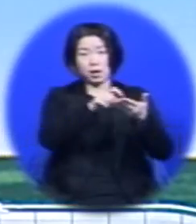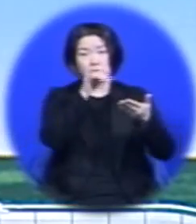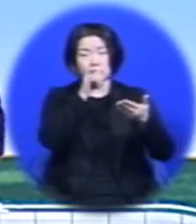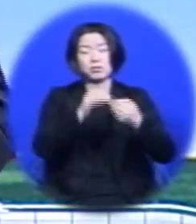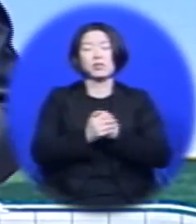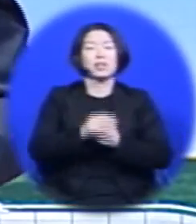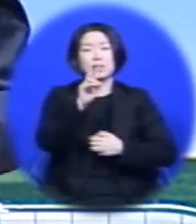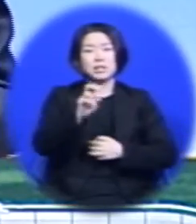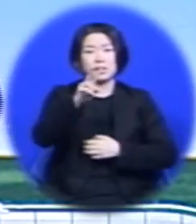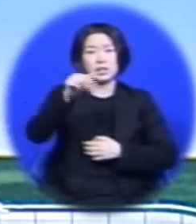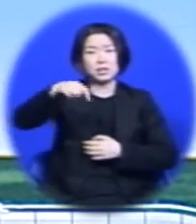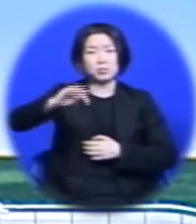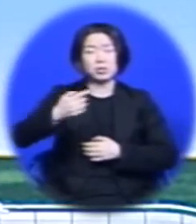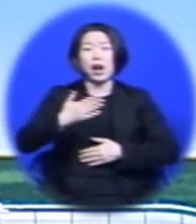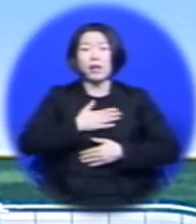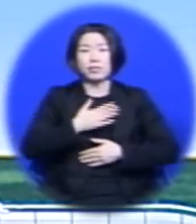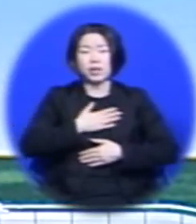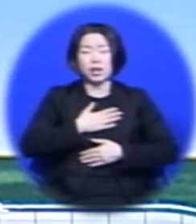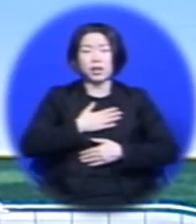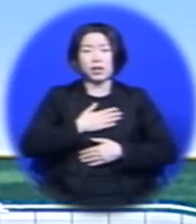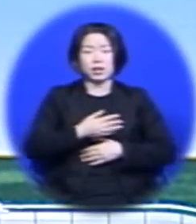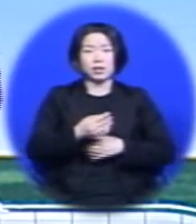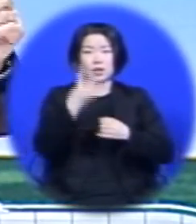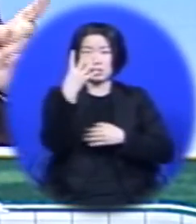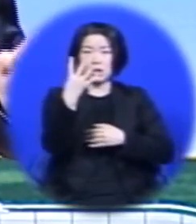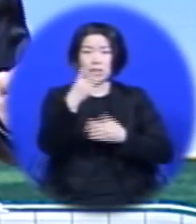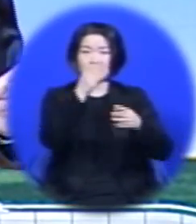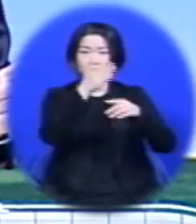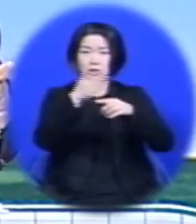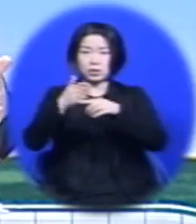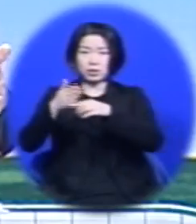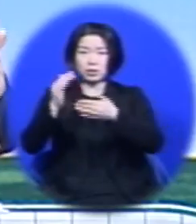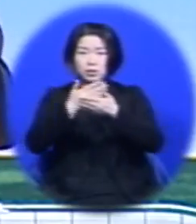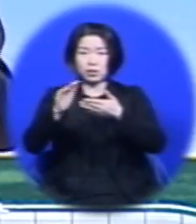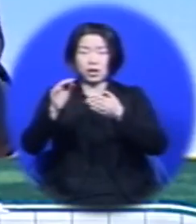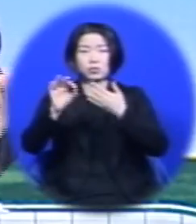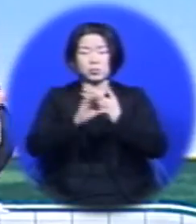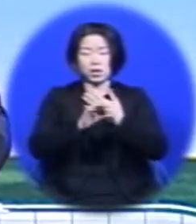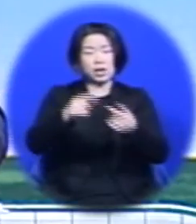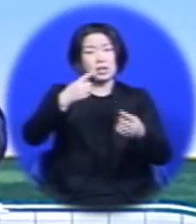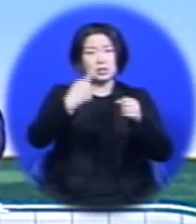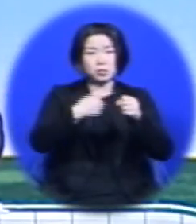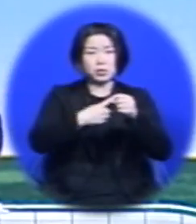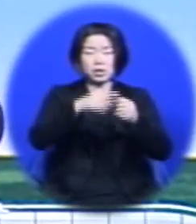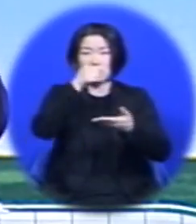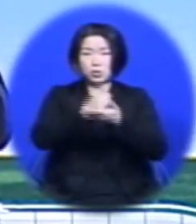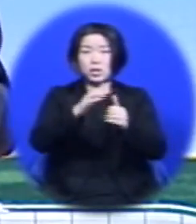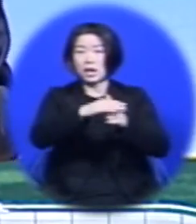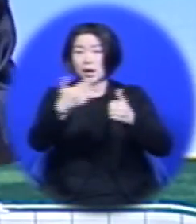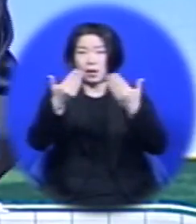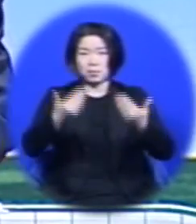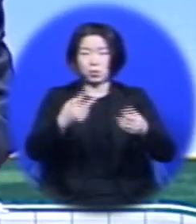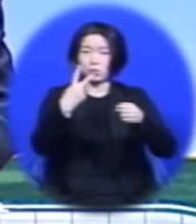e12 절을 네 토막으로 나누면 첫 번째는 죄에서 해방을 받고 두